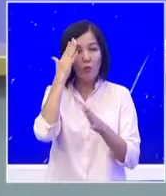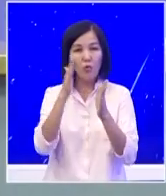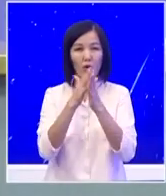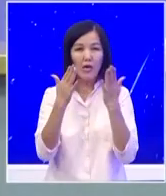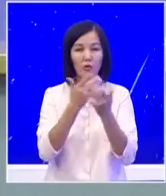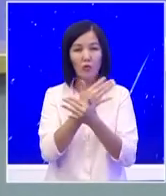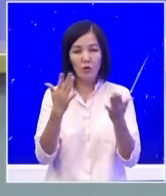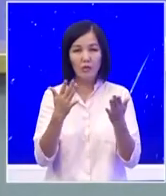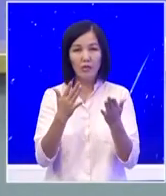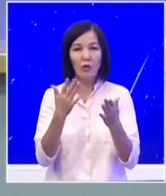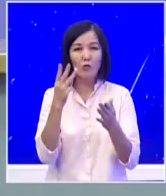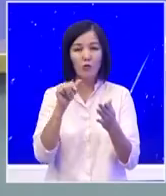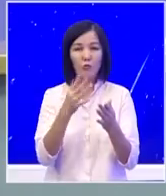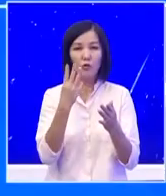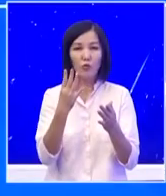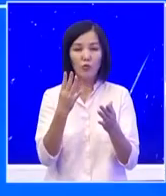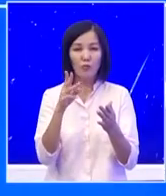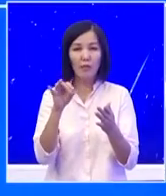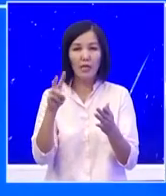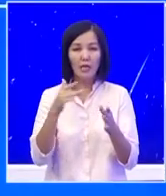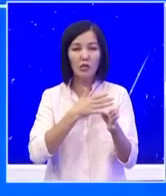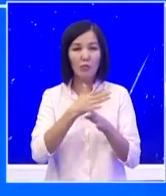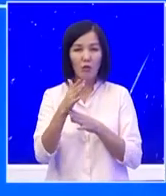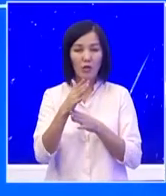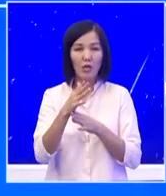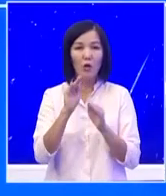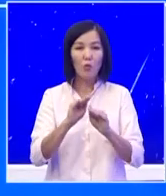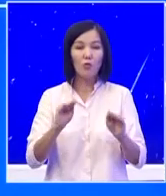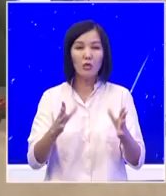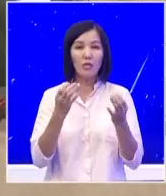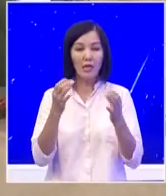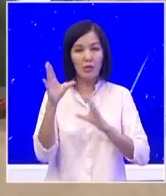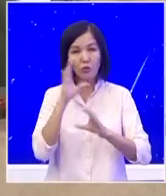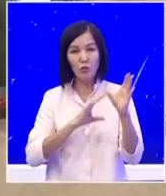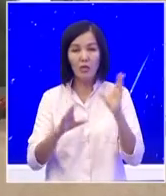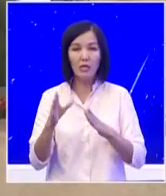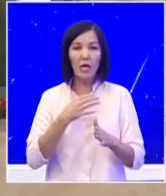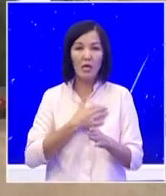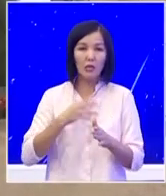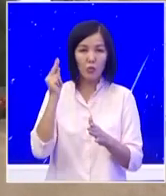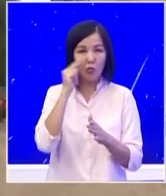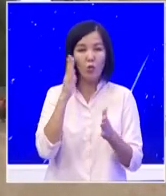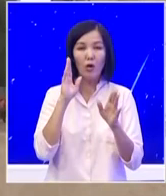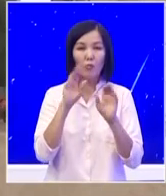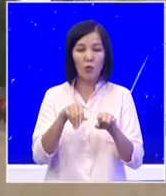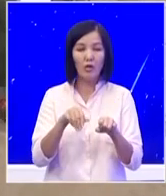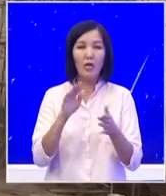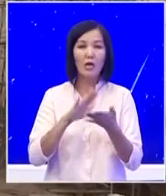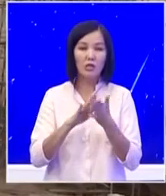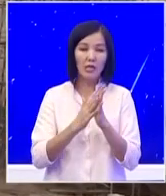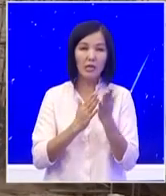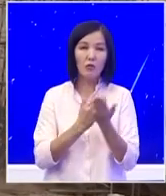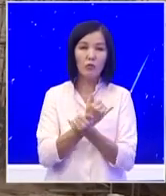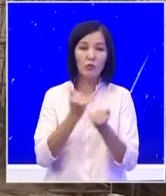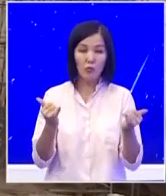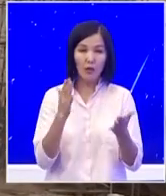кешеніне 3,4 миллиард тенге қарастырылған. Оқушылардан бөлек студенттерге де алаңсыз білім алуға қолайлы жағдай жасалады. Ол